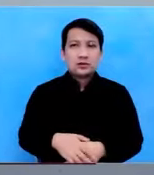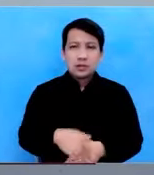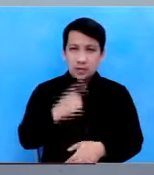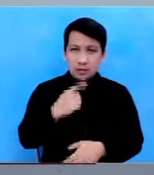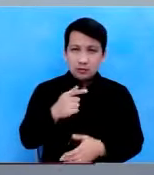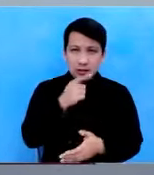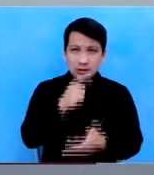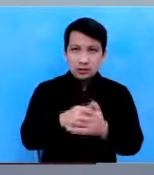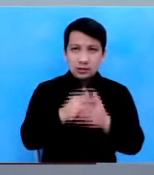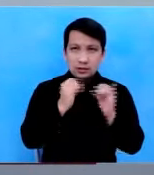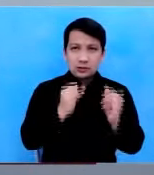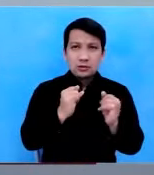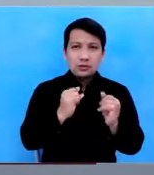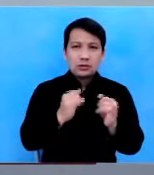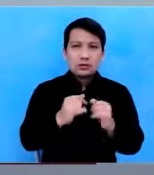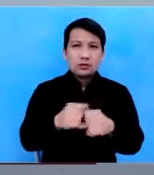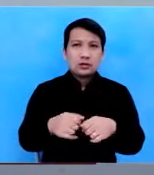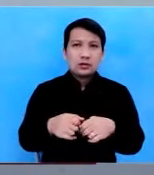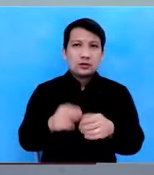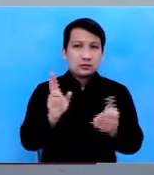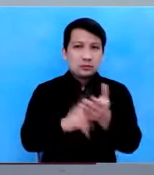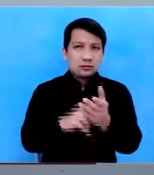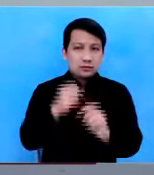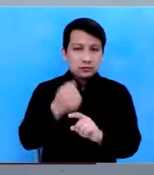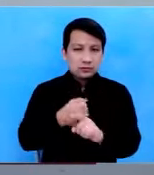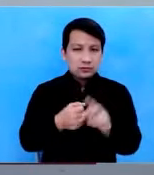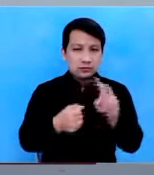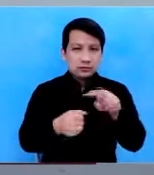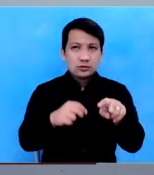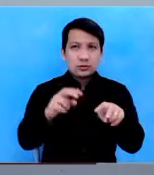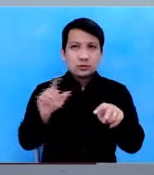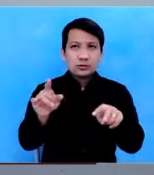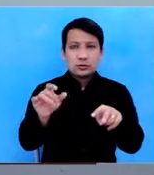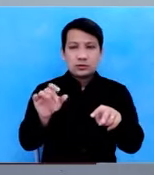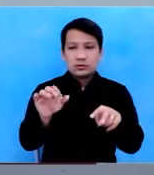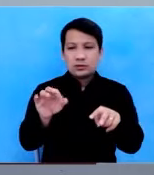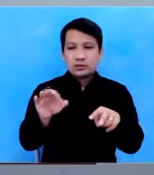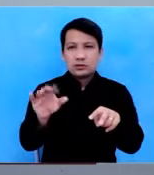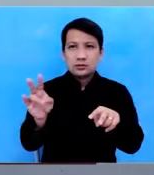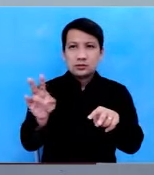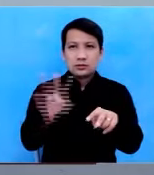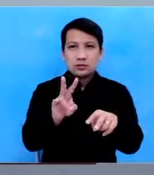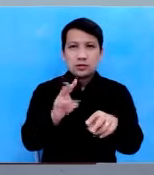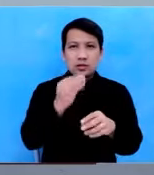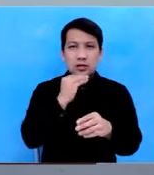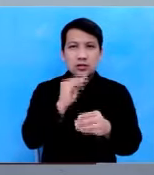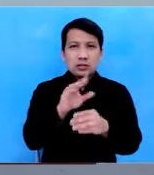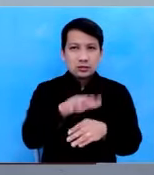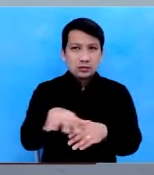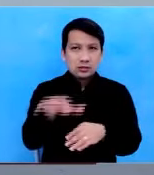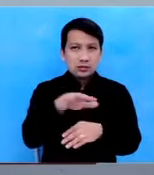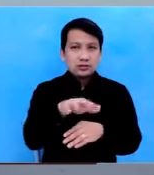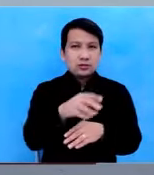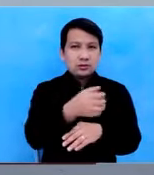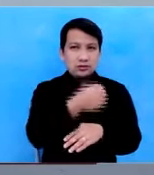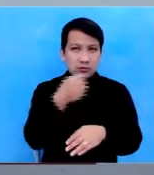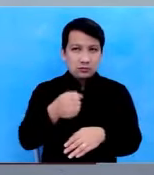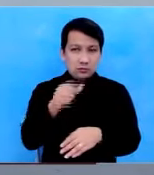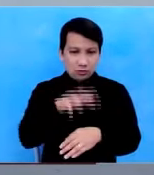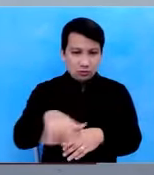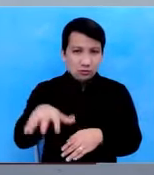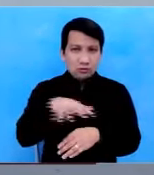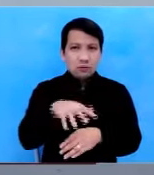Instruction No. 1 na pinirmahan noong September 22, 1972, inutusan ng AFP na kunin ang lahat ng private